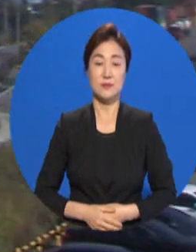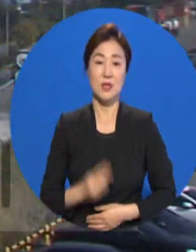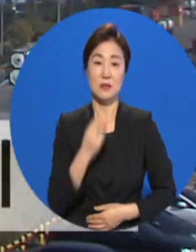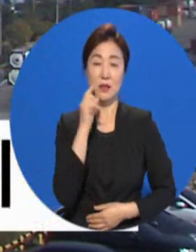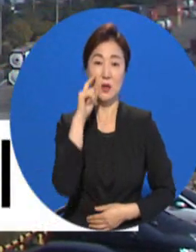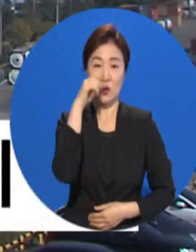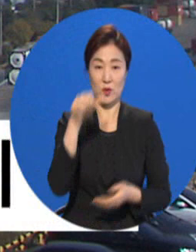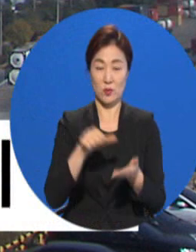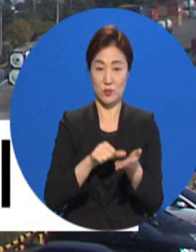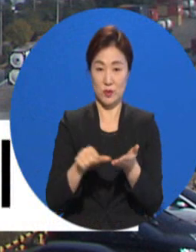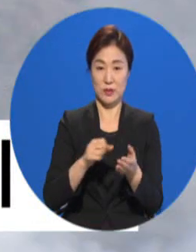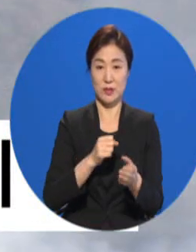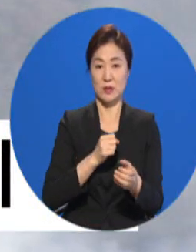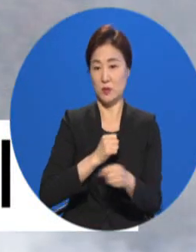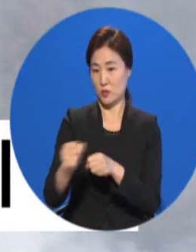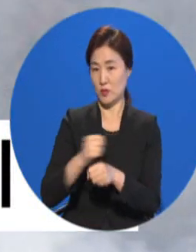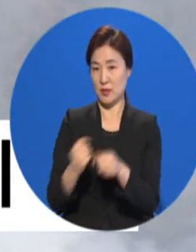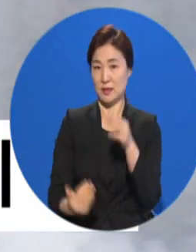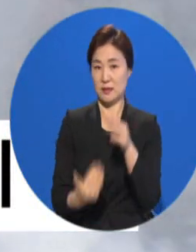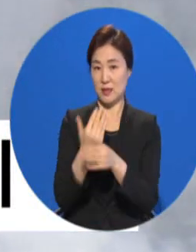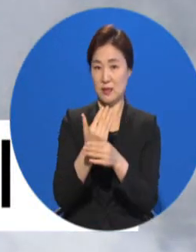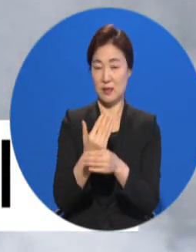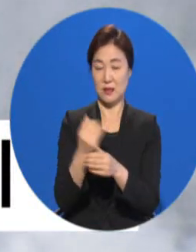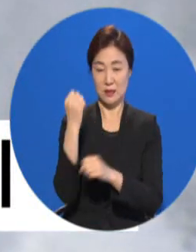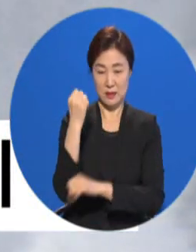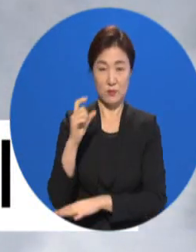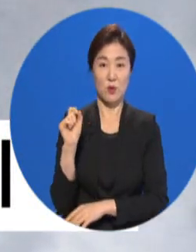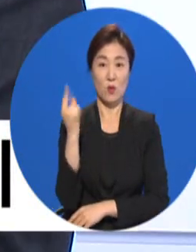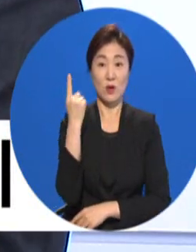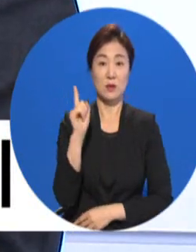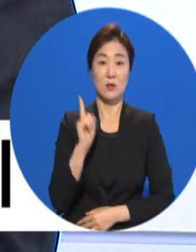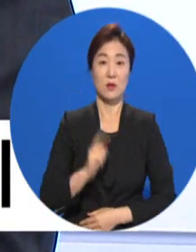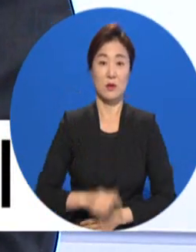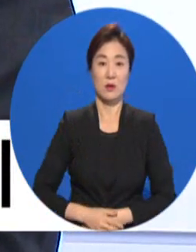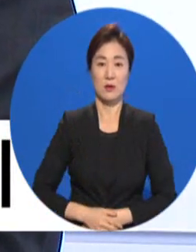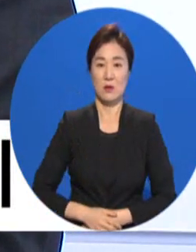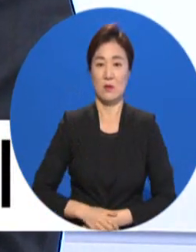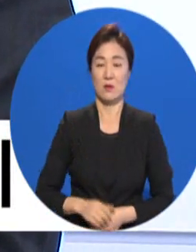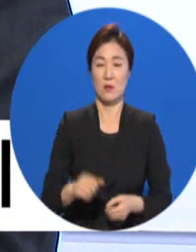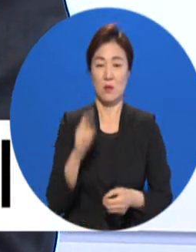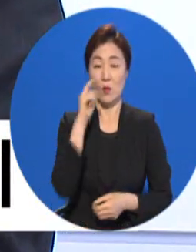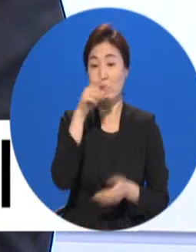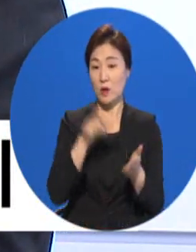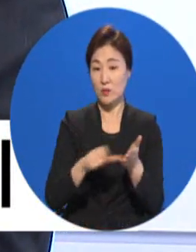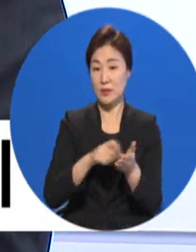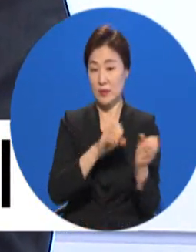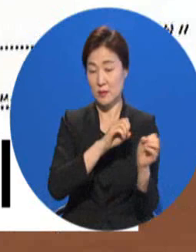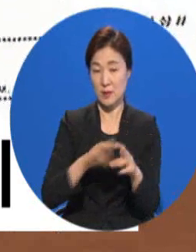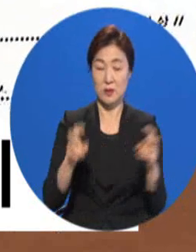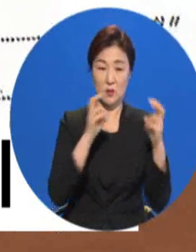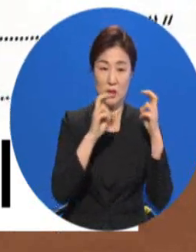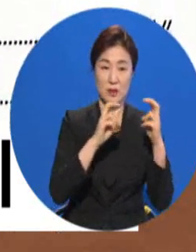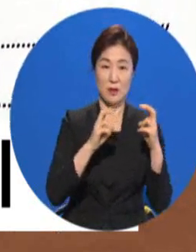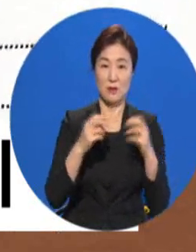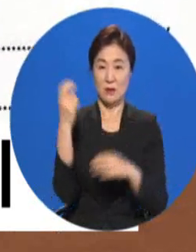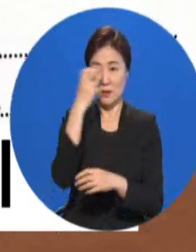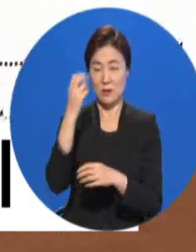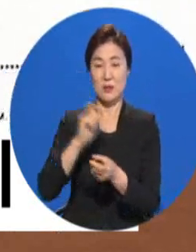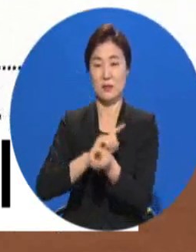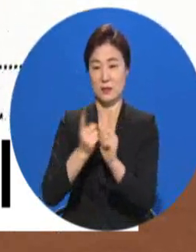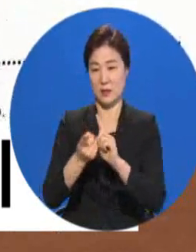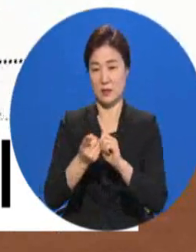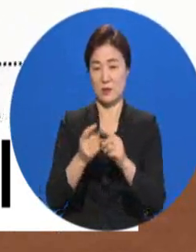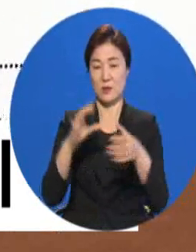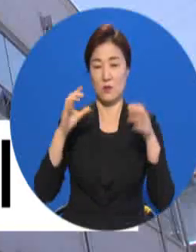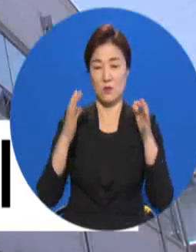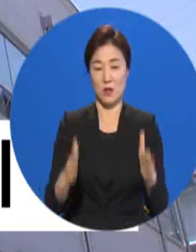대기오염물질 측정치 조작 사태의 근본적 원인으로 지목된 건 오염물질 배출 기업과 측정 대행 업체 간의 갑을